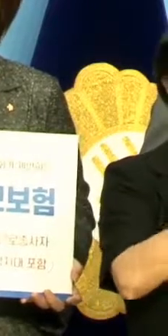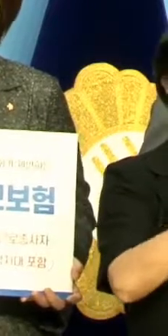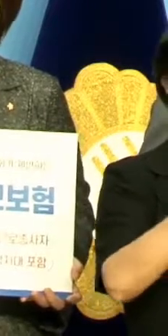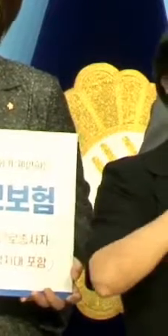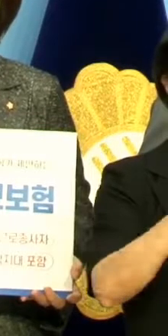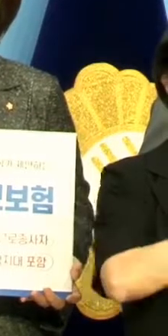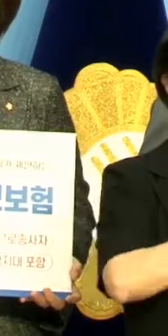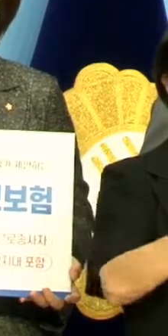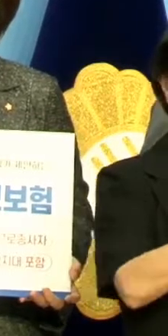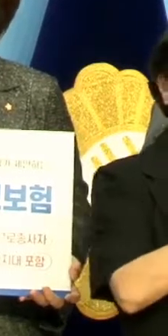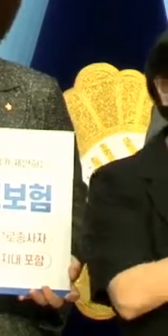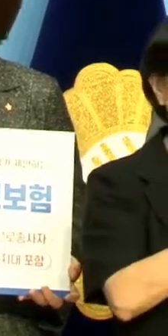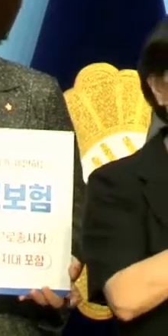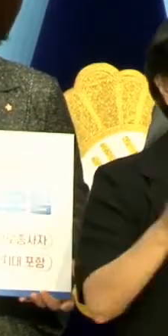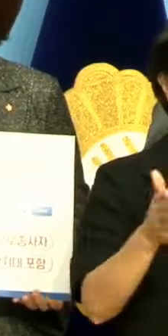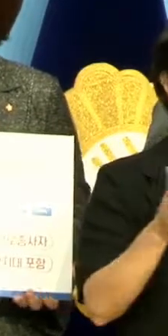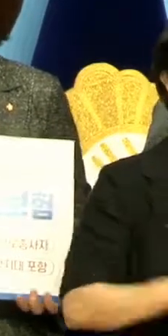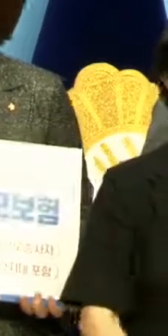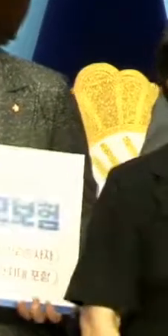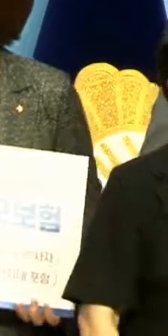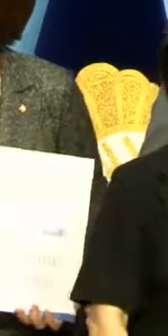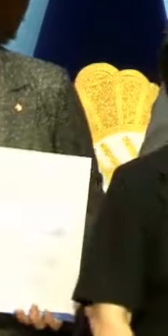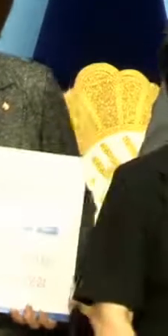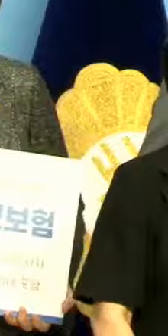차원에서 준비하도록 하겠습니다